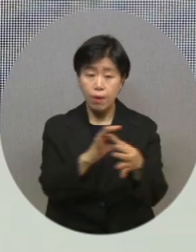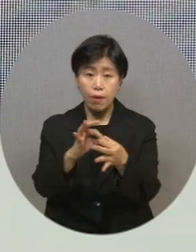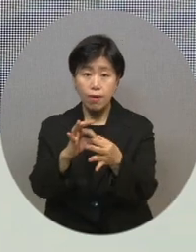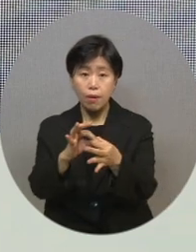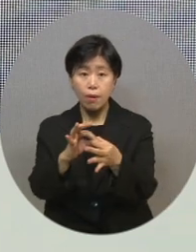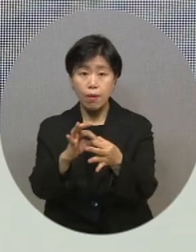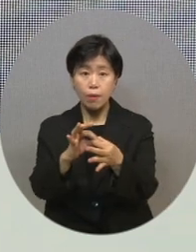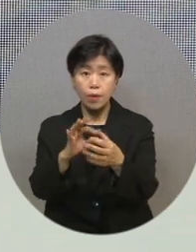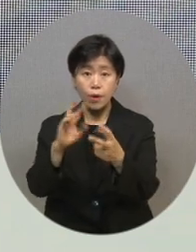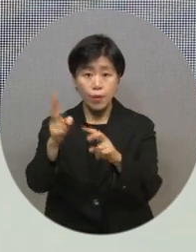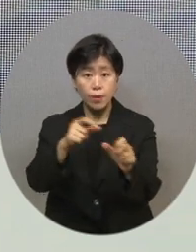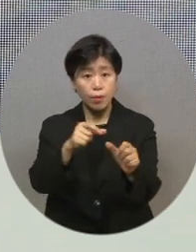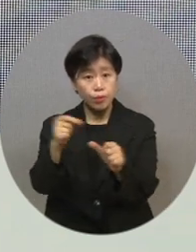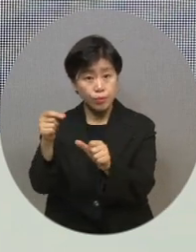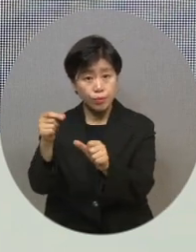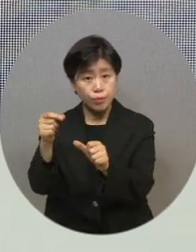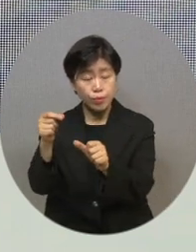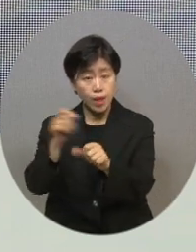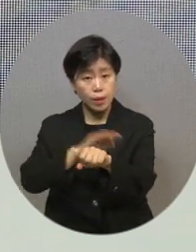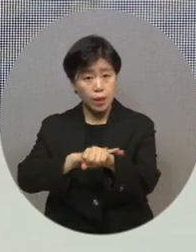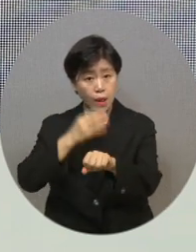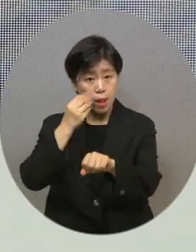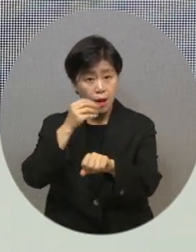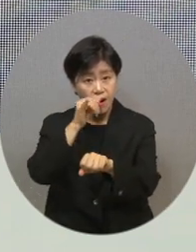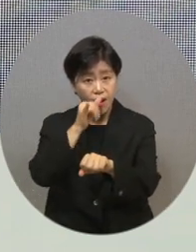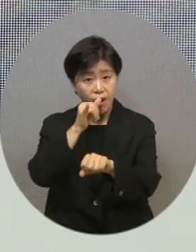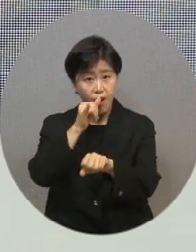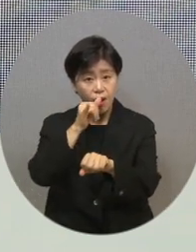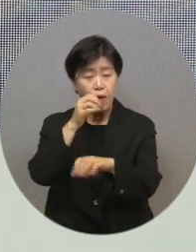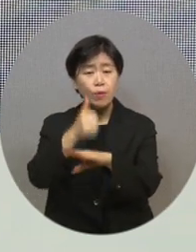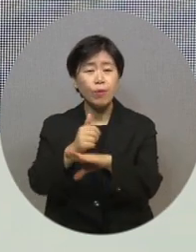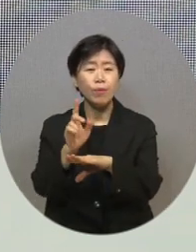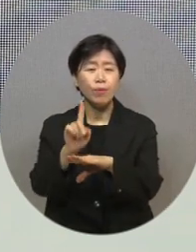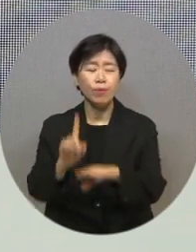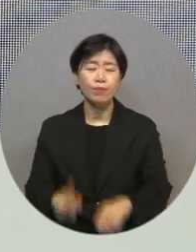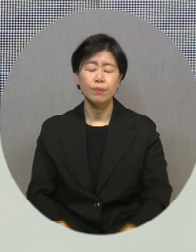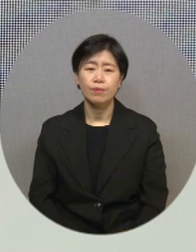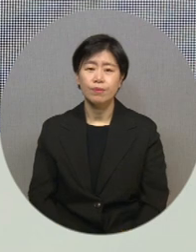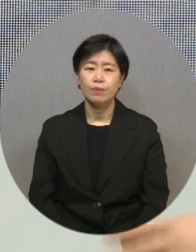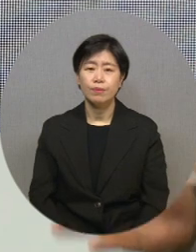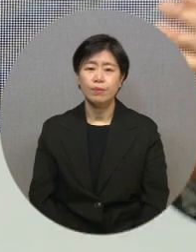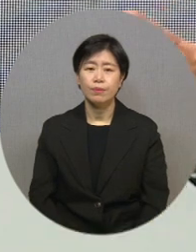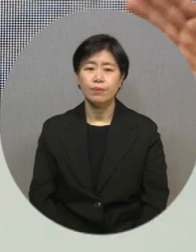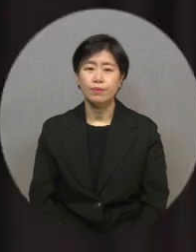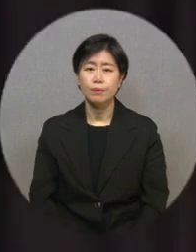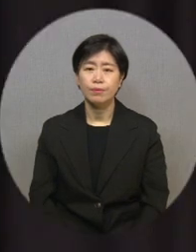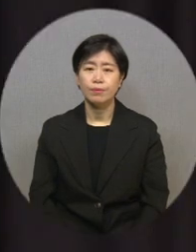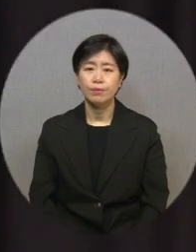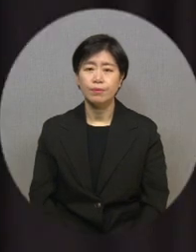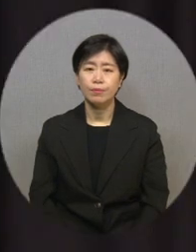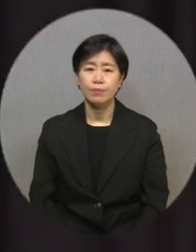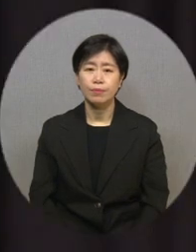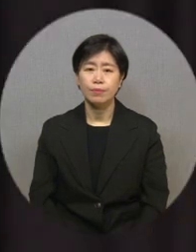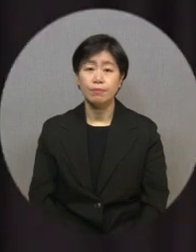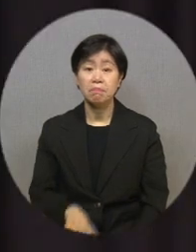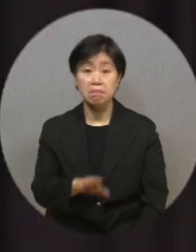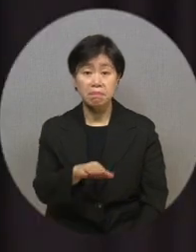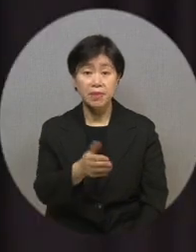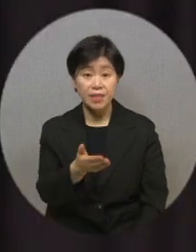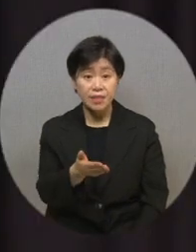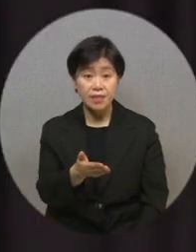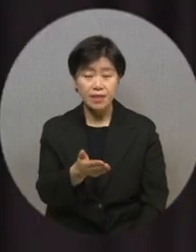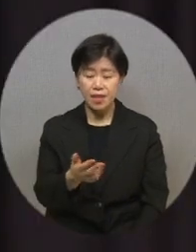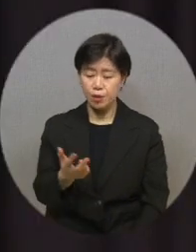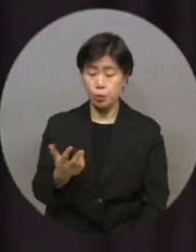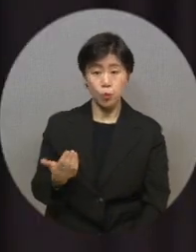증진이 잘 이루어져야 하는데 과연 얼마나 이루어졌을까요 그러니까 이제 그게 지금 아까 말씀드린 이제 몇